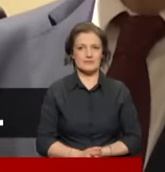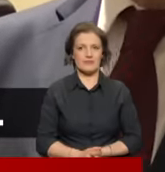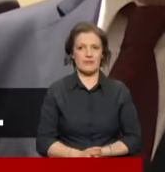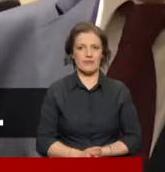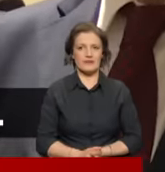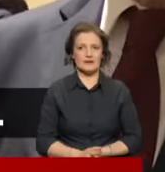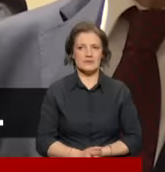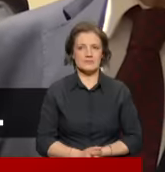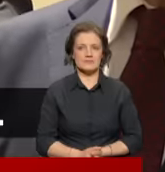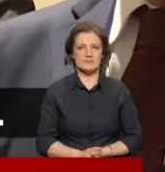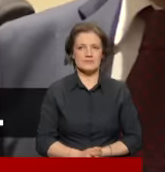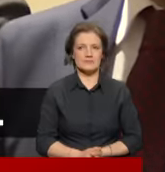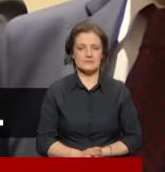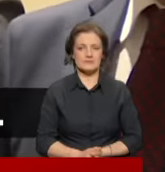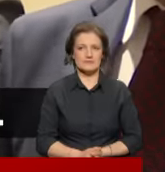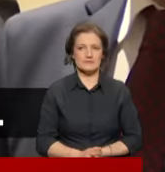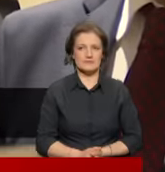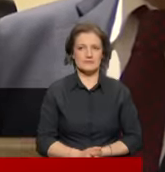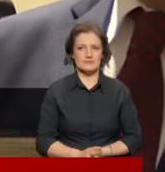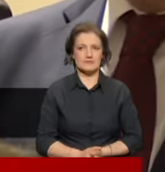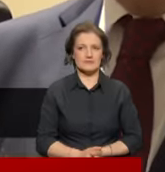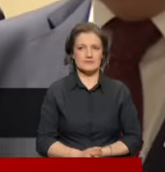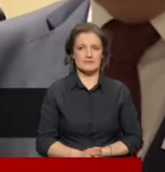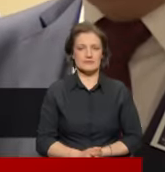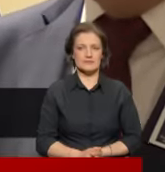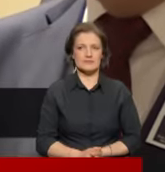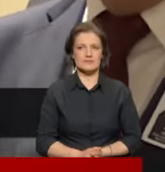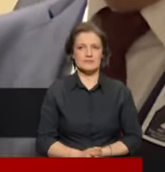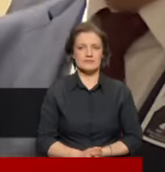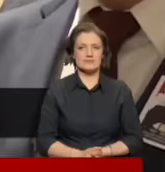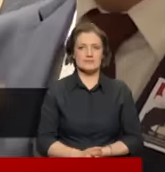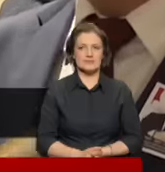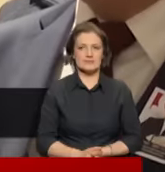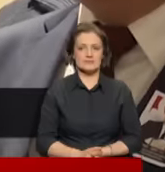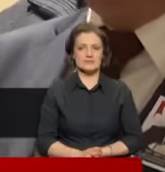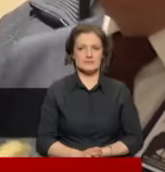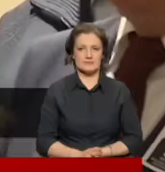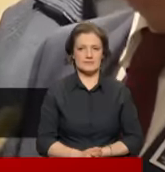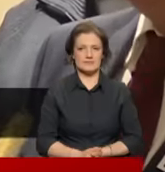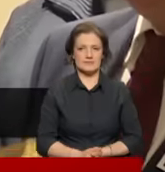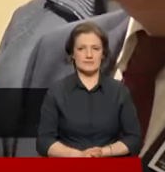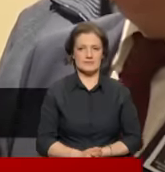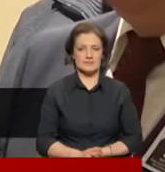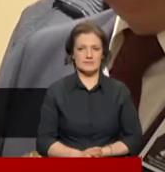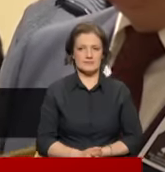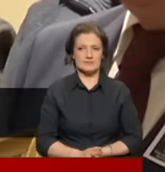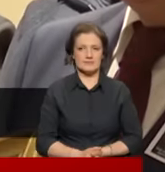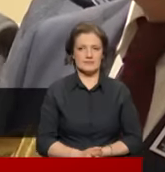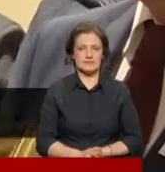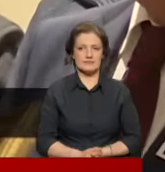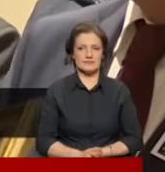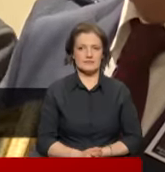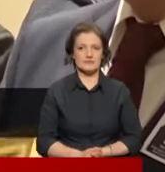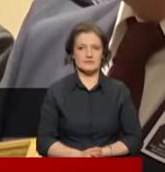bırakacak hataları yapmasın diye de temenni ederim. Umarım hep doğru dürüst bir yol yürümek bize de nasip